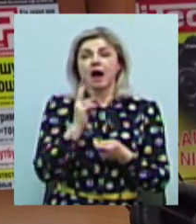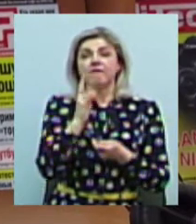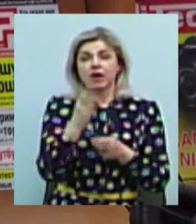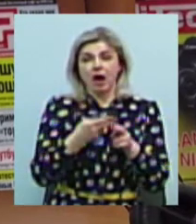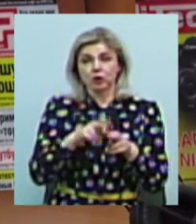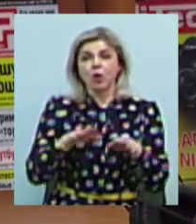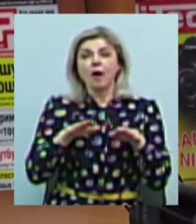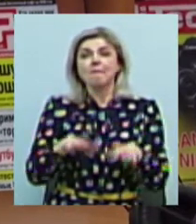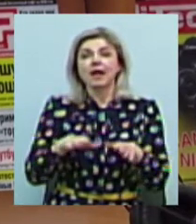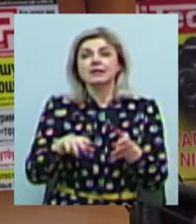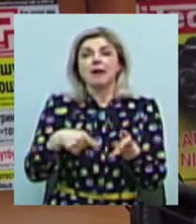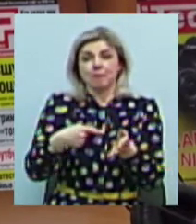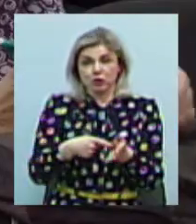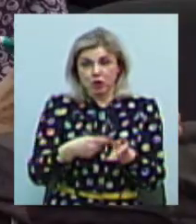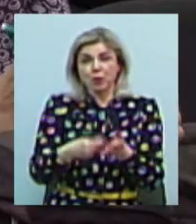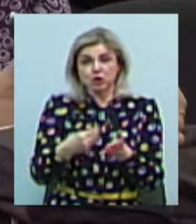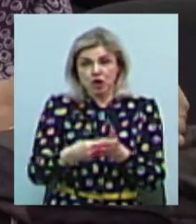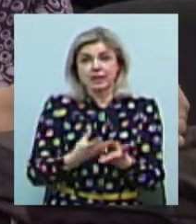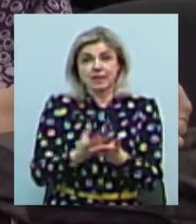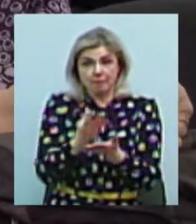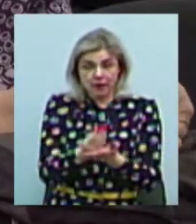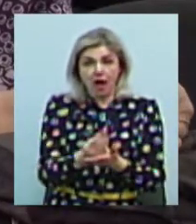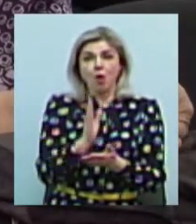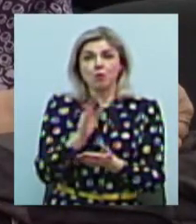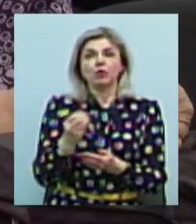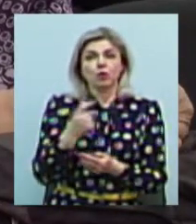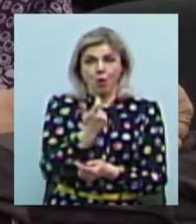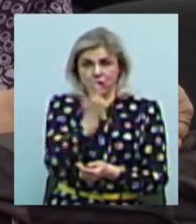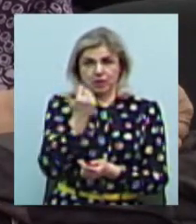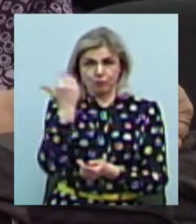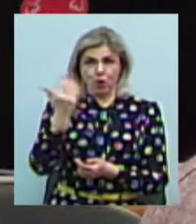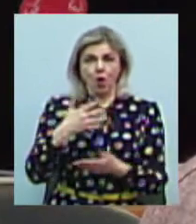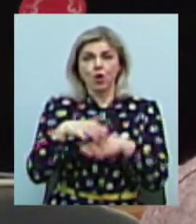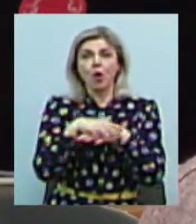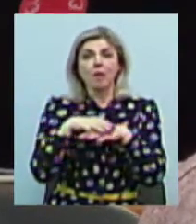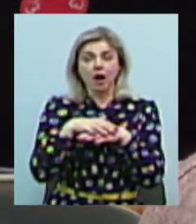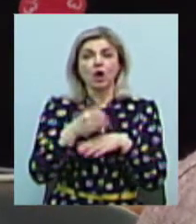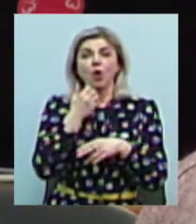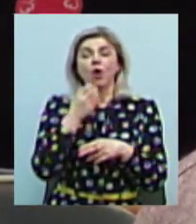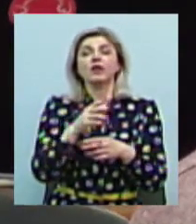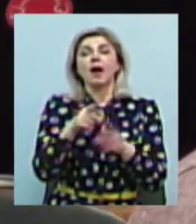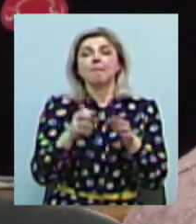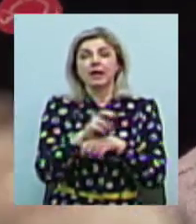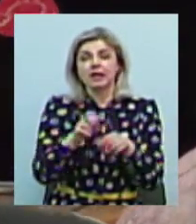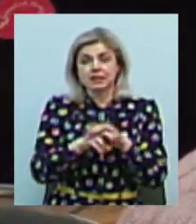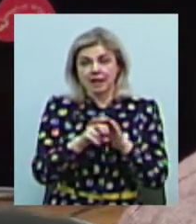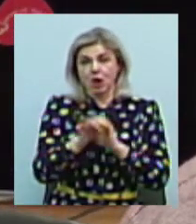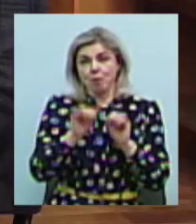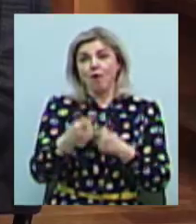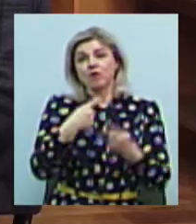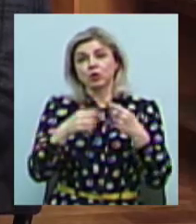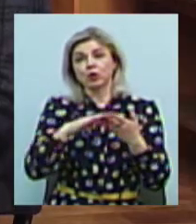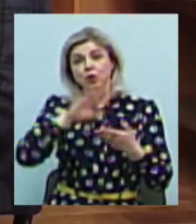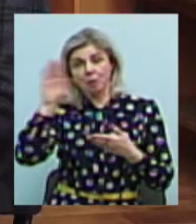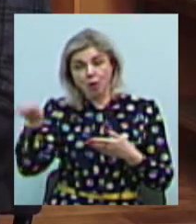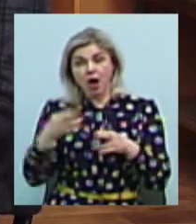бюджет заплатить половину вартості, стануть власністю цієї громади по завершенні дії програми, коли переселенці зможуть повернутися додому. Тоді